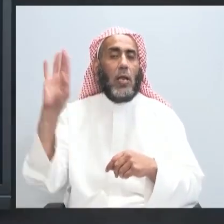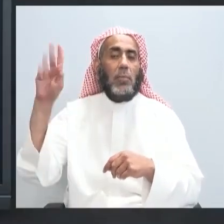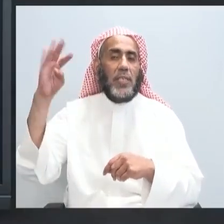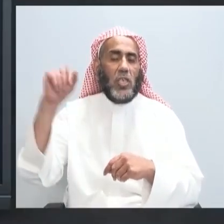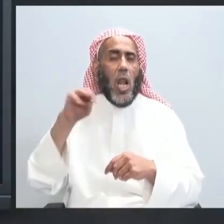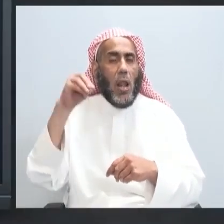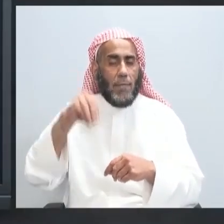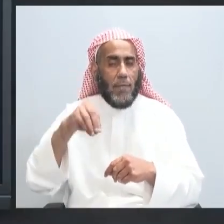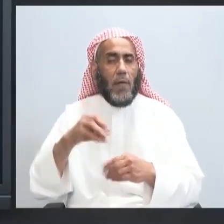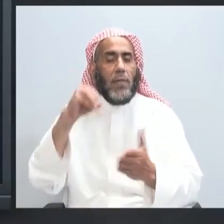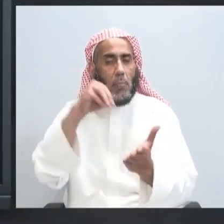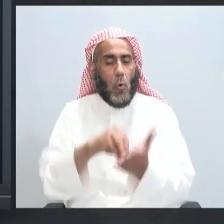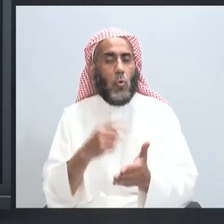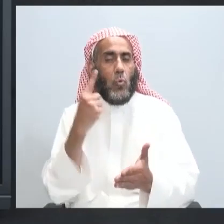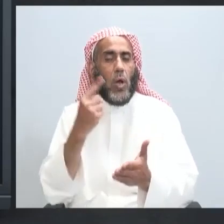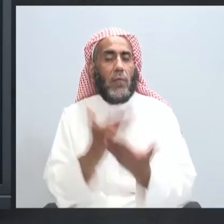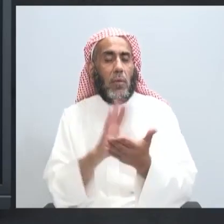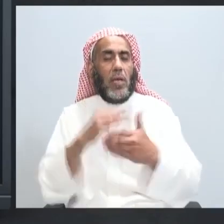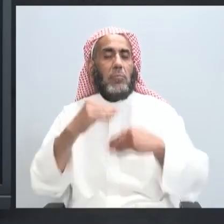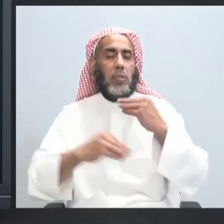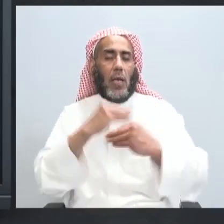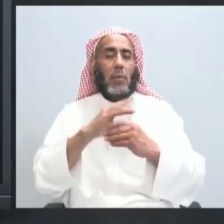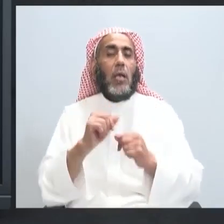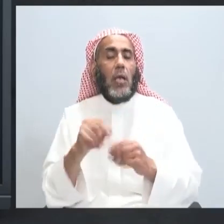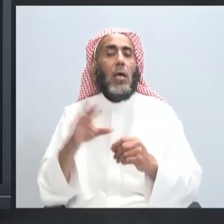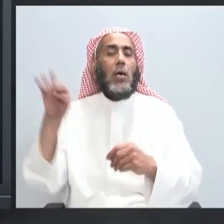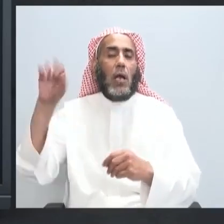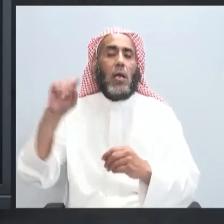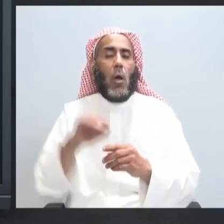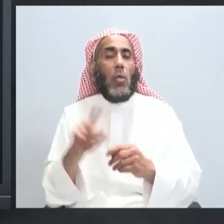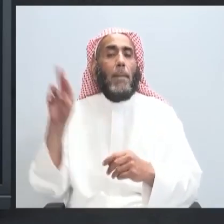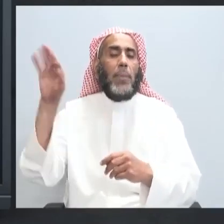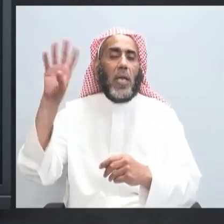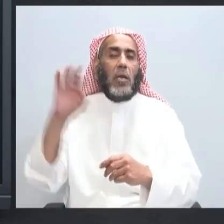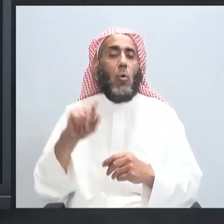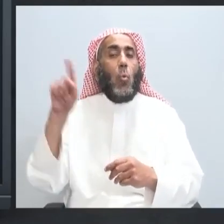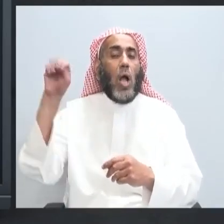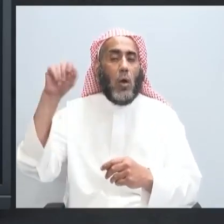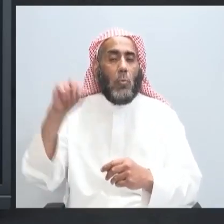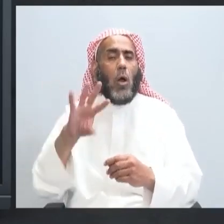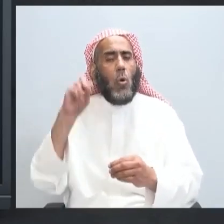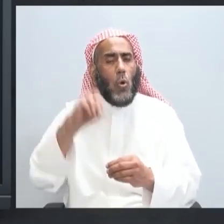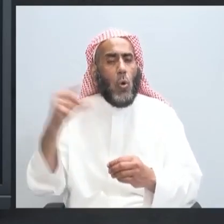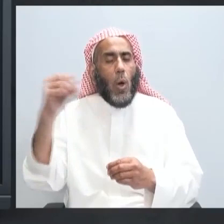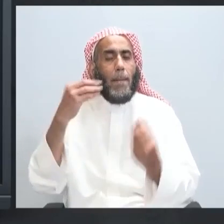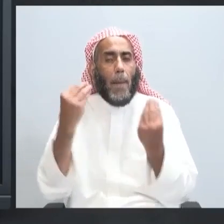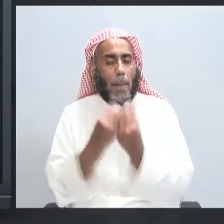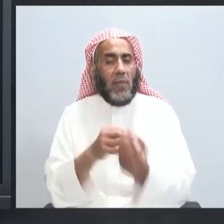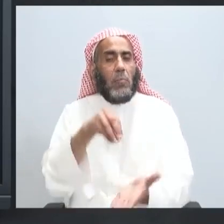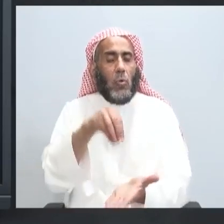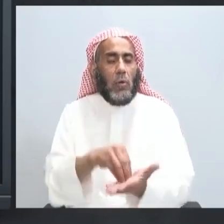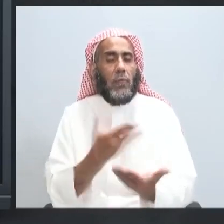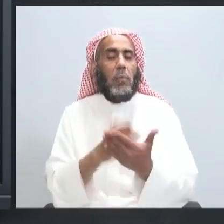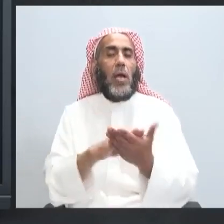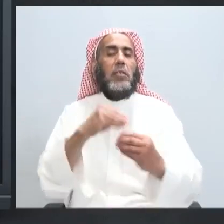سجل مثلا في موضع واحد في معاجم التقريبات وكذلك مثلا ركبه وبكر وكرب كلها في في موضوع واحد في